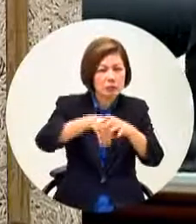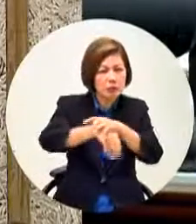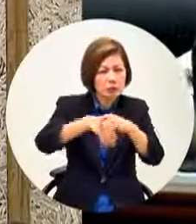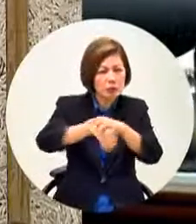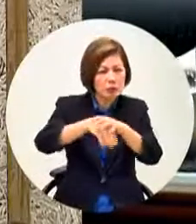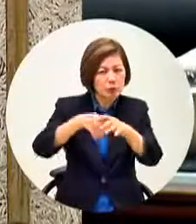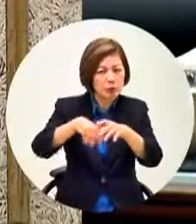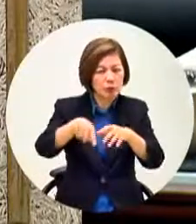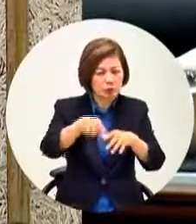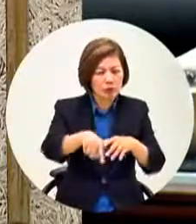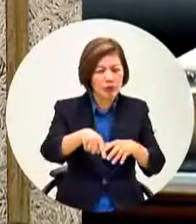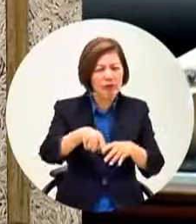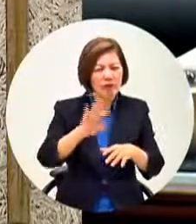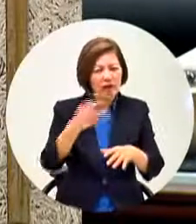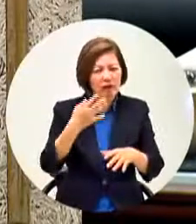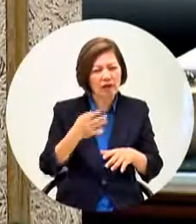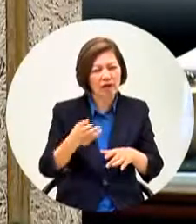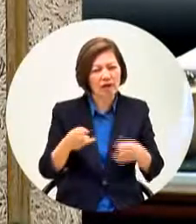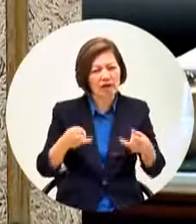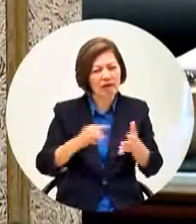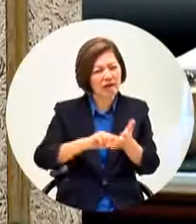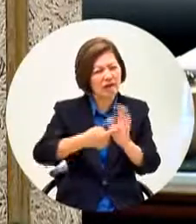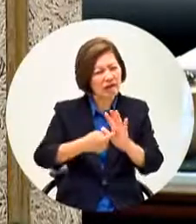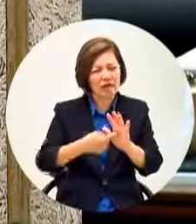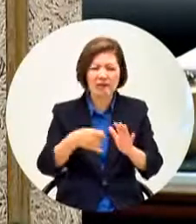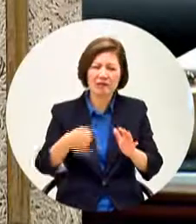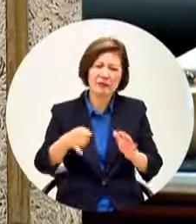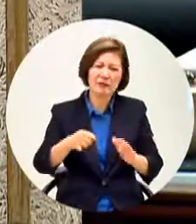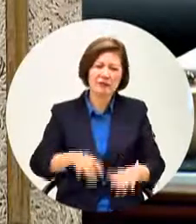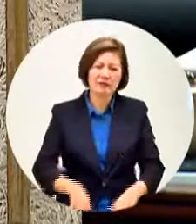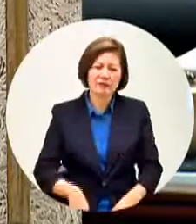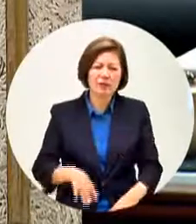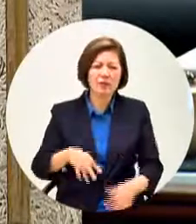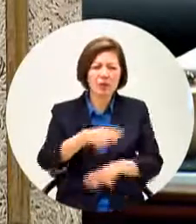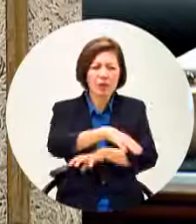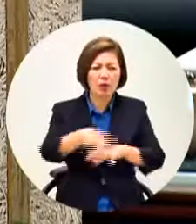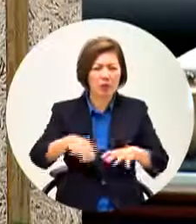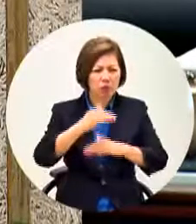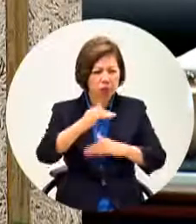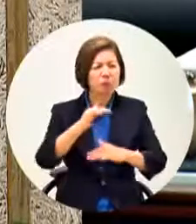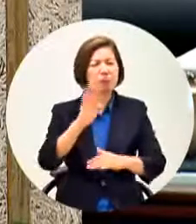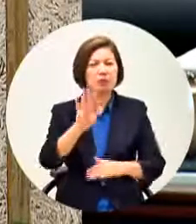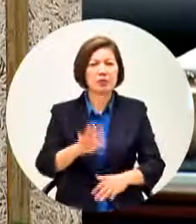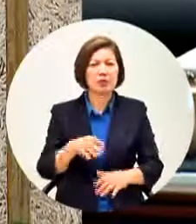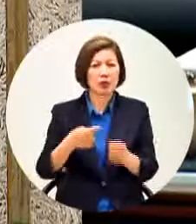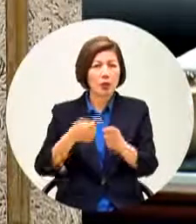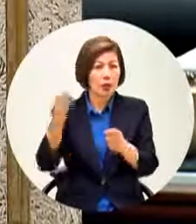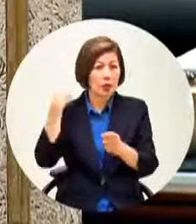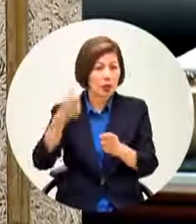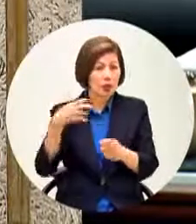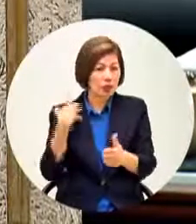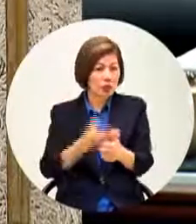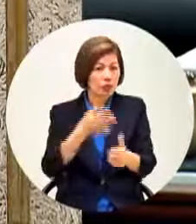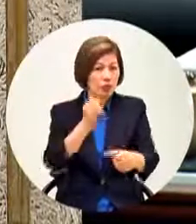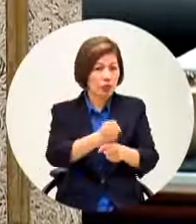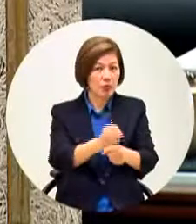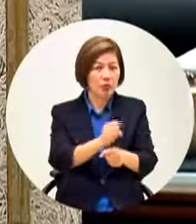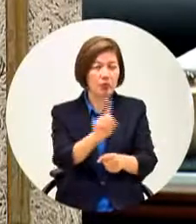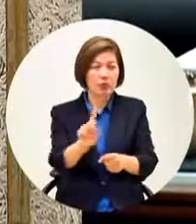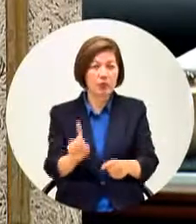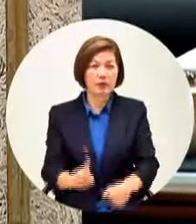果有限。因为它本身的这个空间的限制，所以我们在去年有发包了一件工程，就是在这一